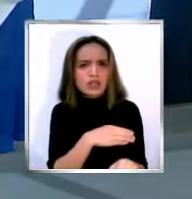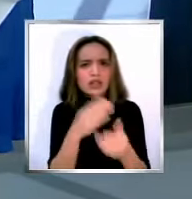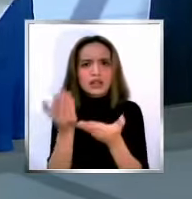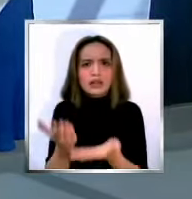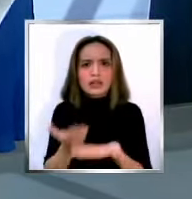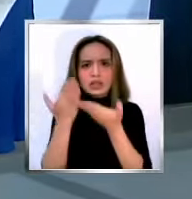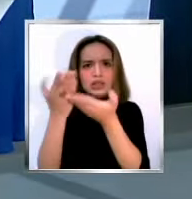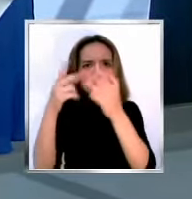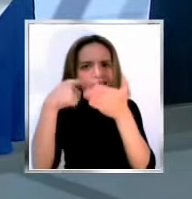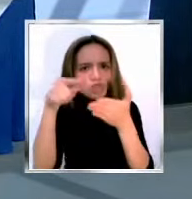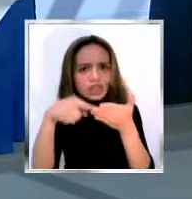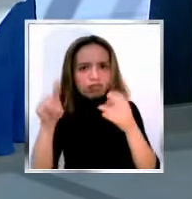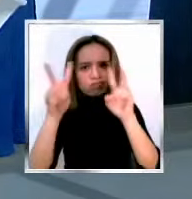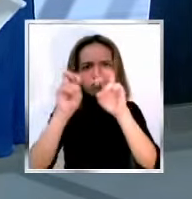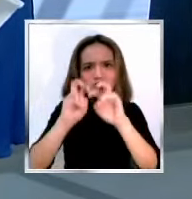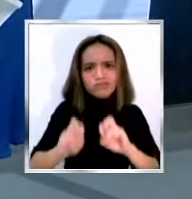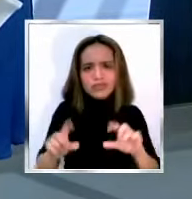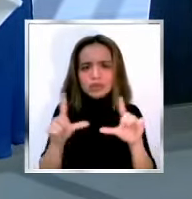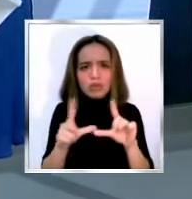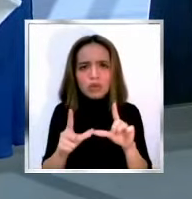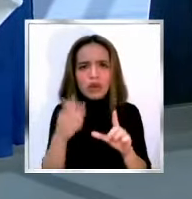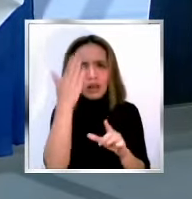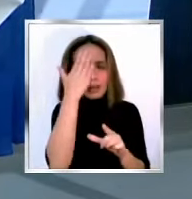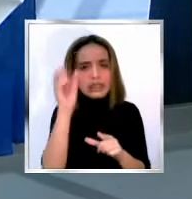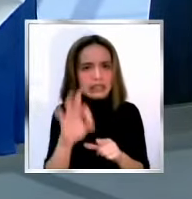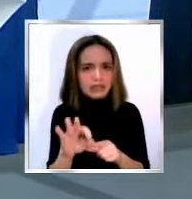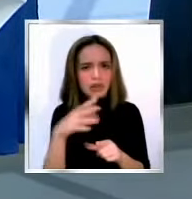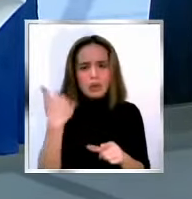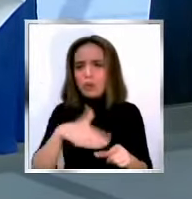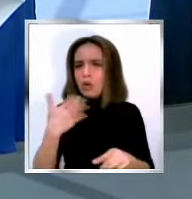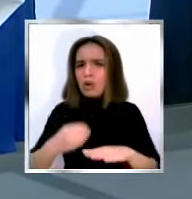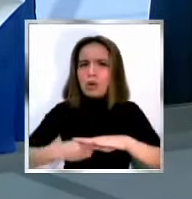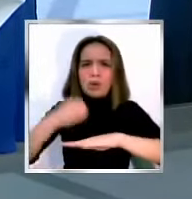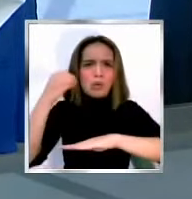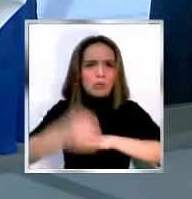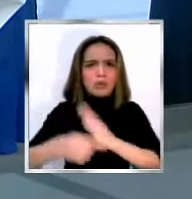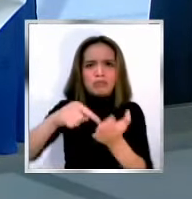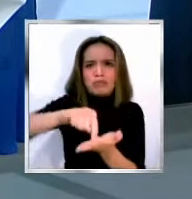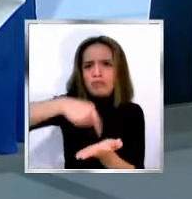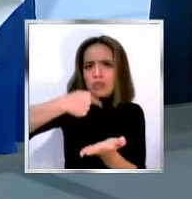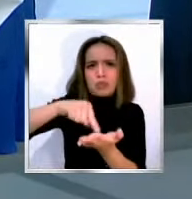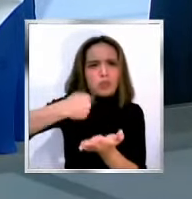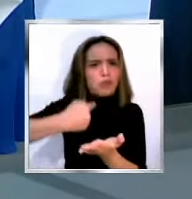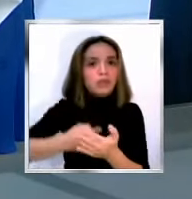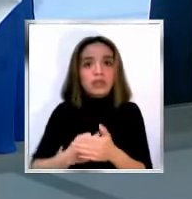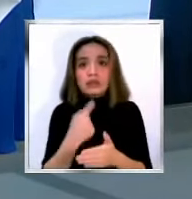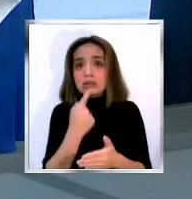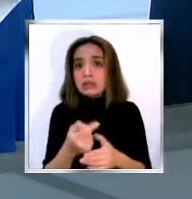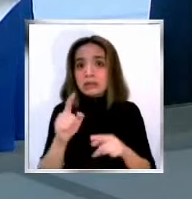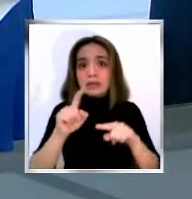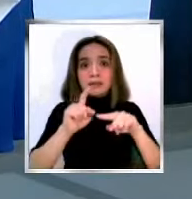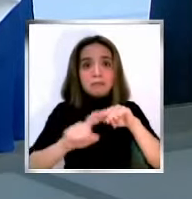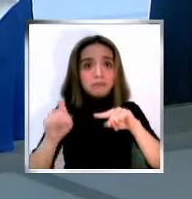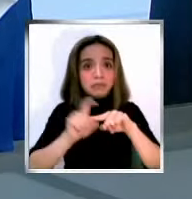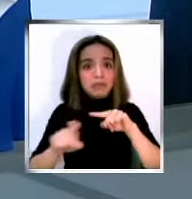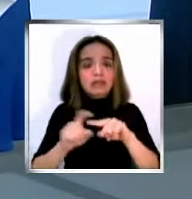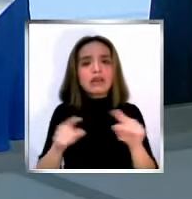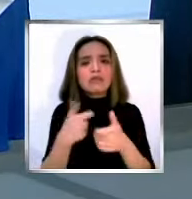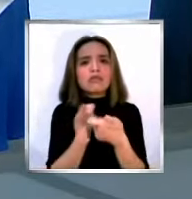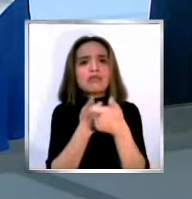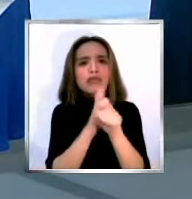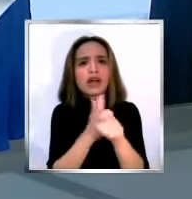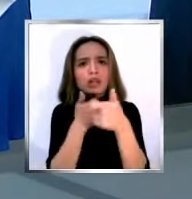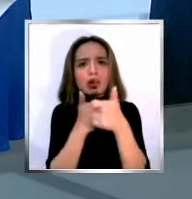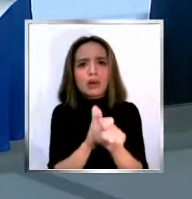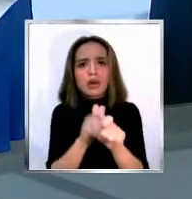prangkisa nito para malaman kung sobra-sobra ang sinisingil. Ayon naman sa Meralco, sumusunod sila sa mga probisyon